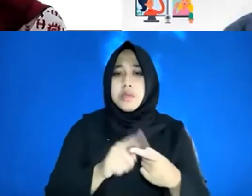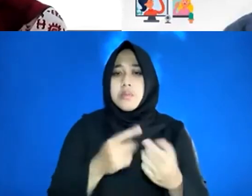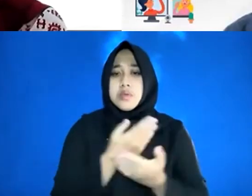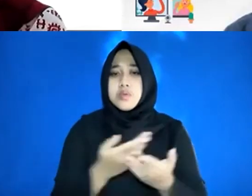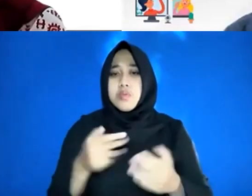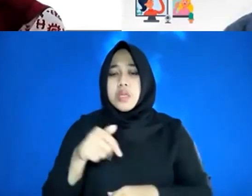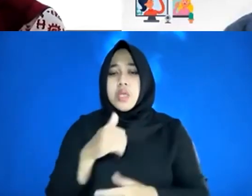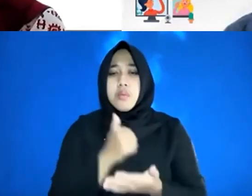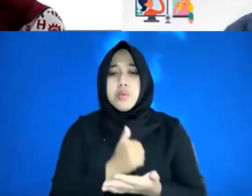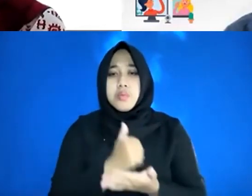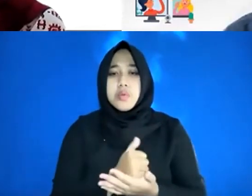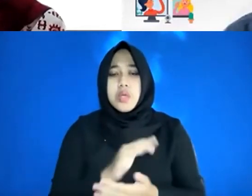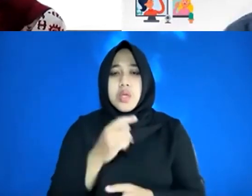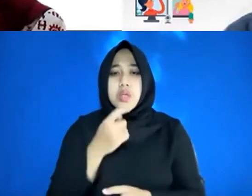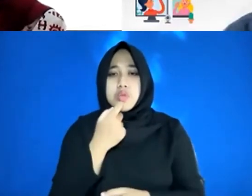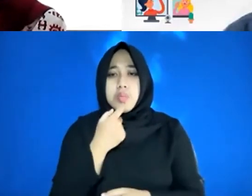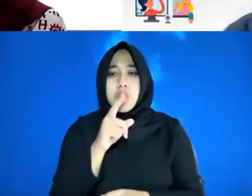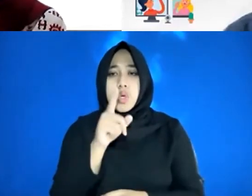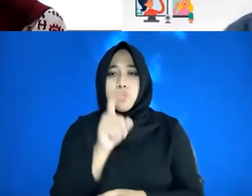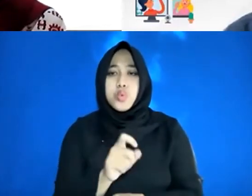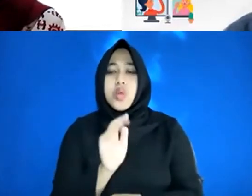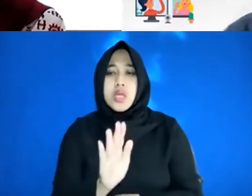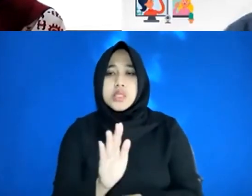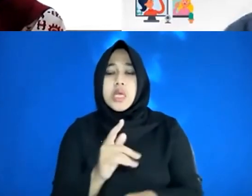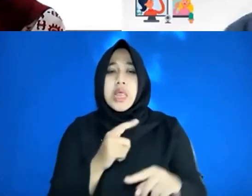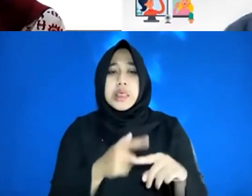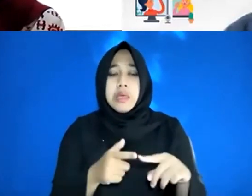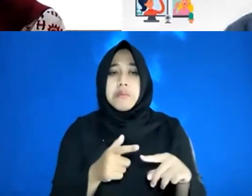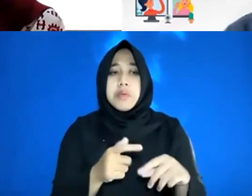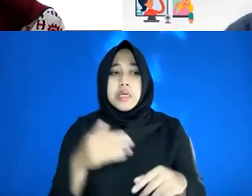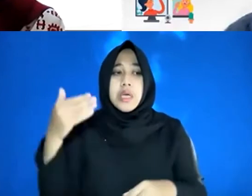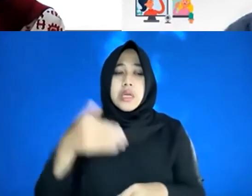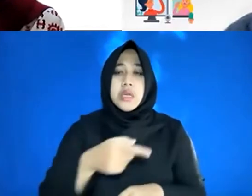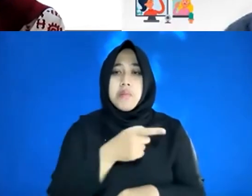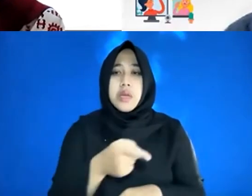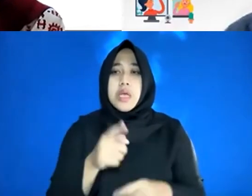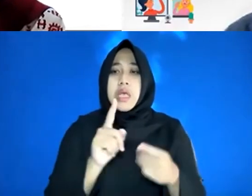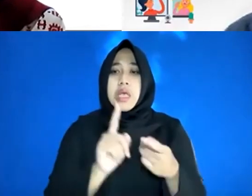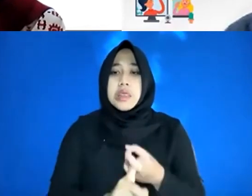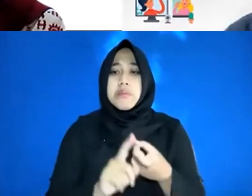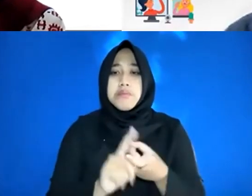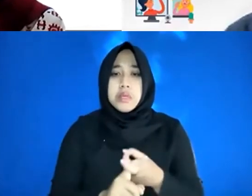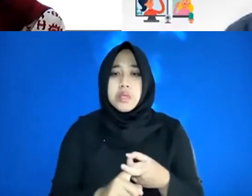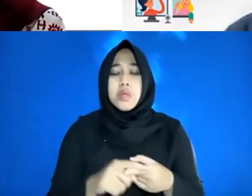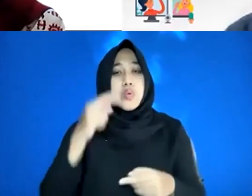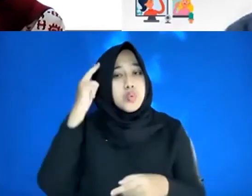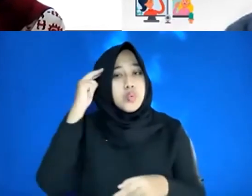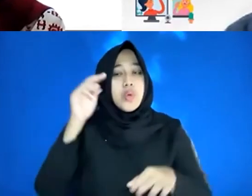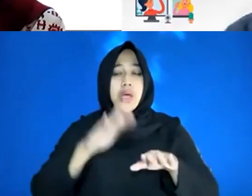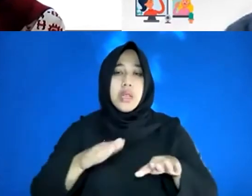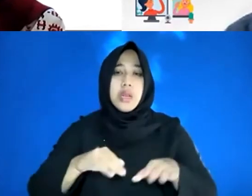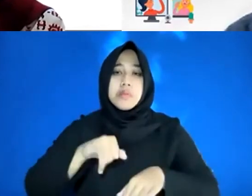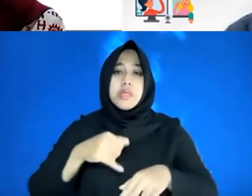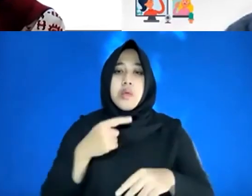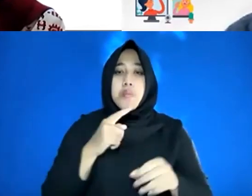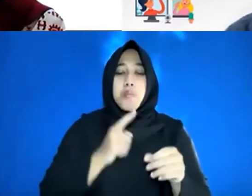itu memang tidak hanya sebatas kebutuhan data, tapi kehadiran mereka menjadi teman bagi anak-anak itu menjadi poin